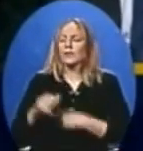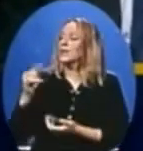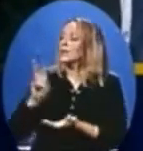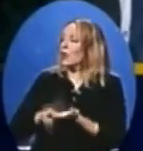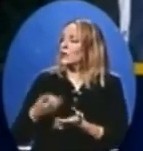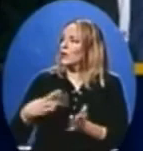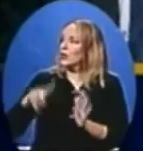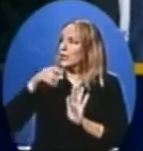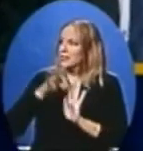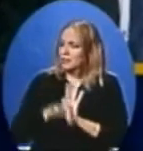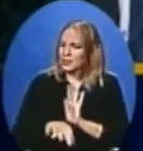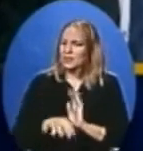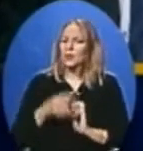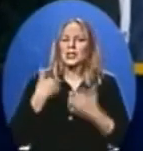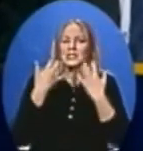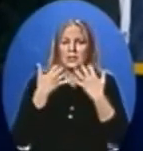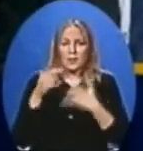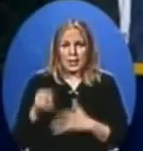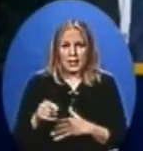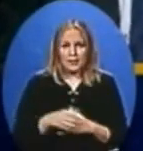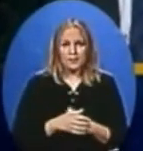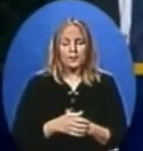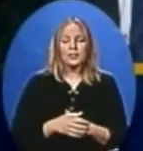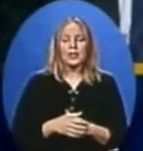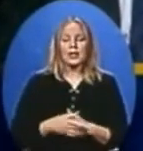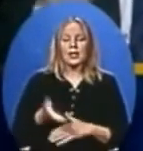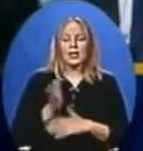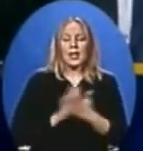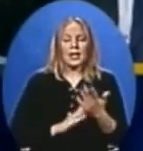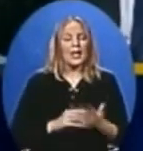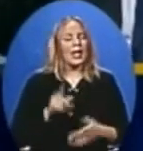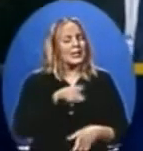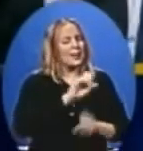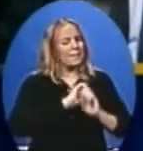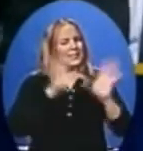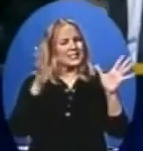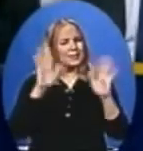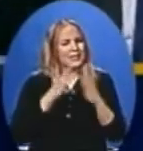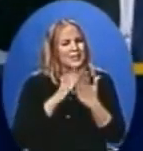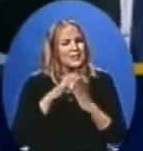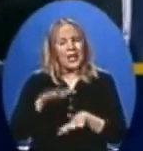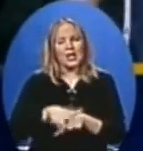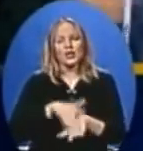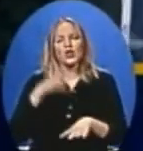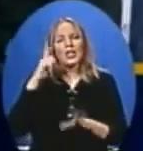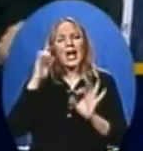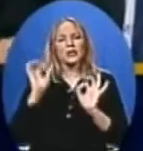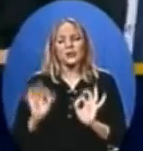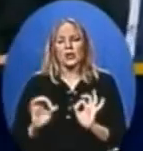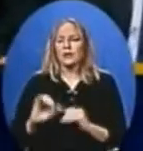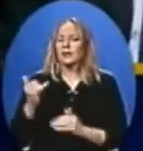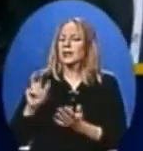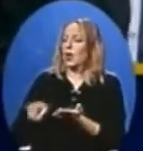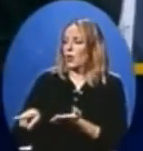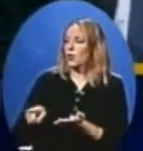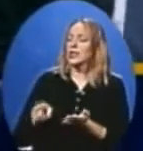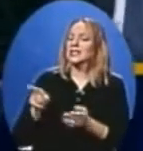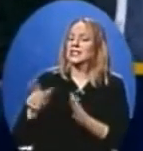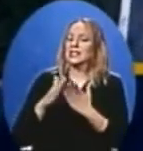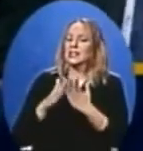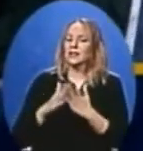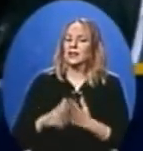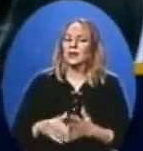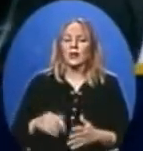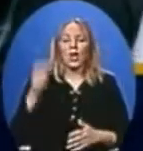יותר ספציפי. אוקיי. בוא אני אספר לך, זה חלק מ... אתה פרסמת את הספר רגשות רציונליים, נכון? נכון, זה הספר. תמיד